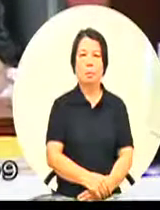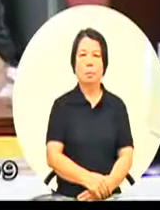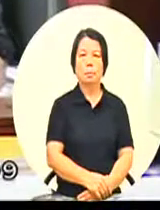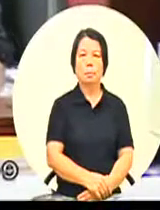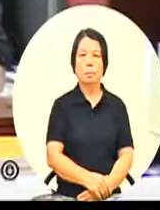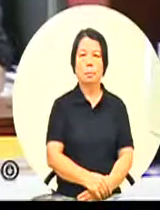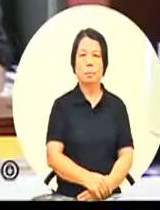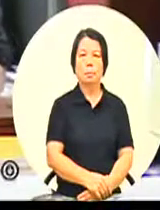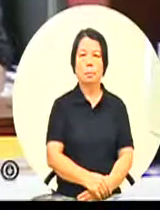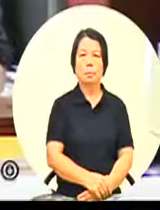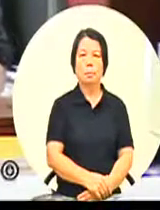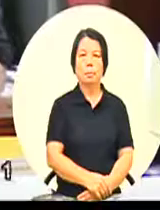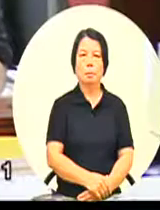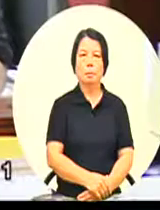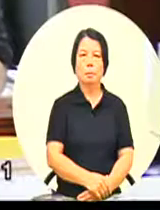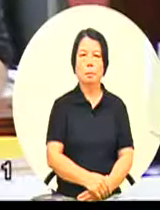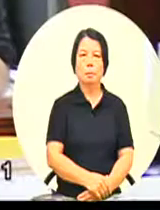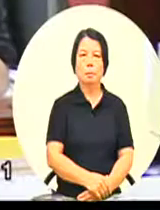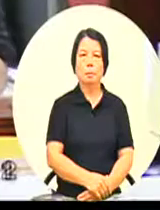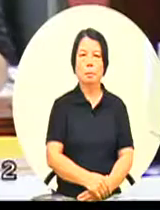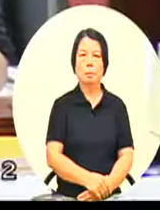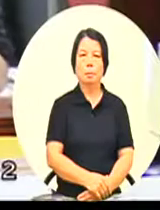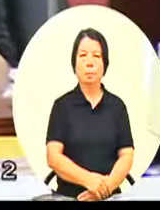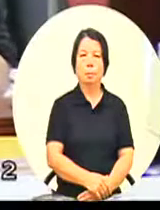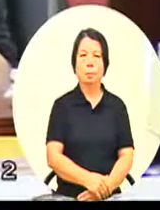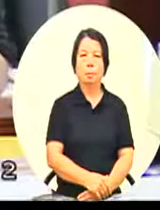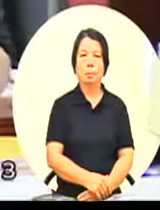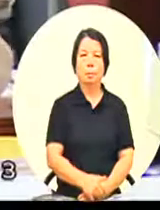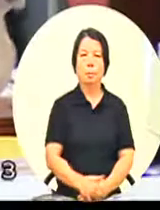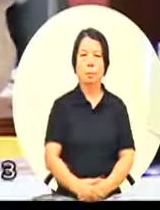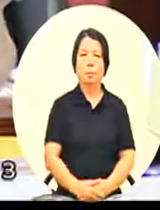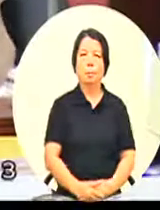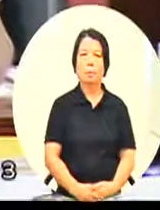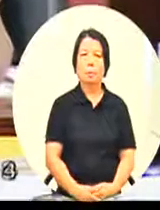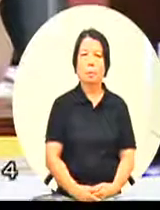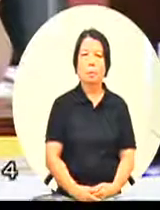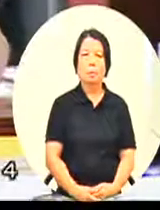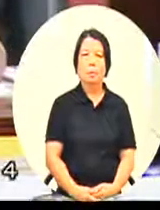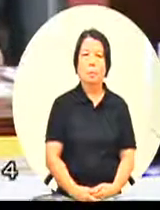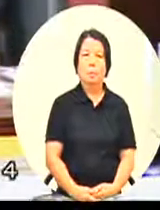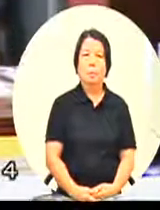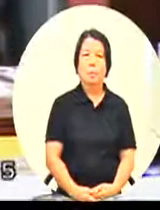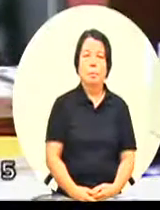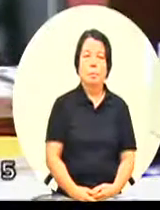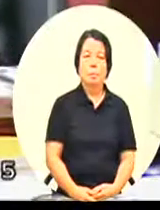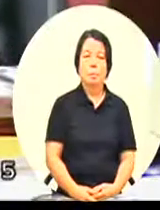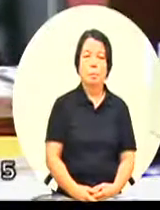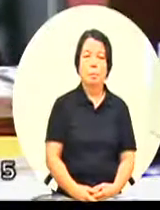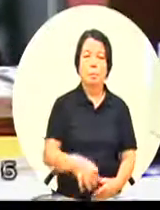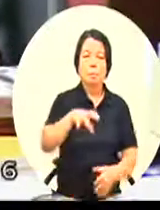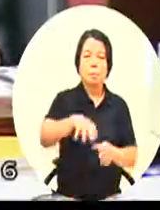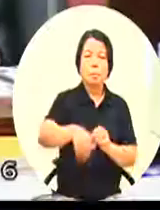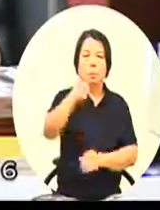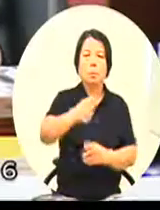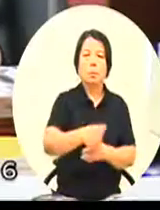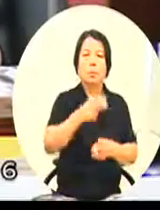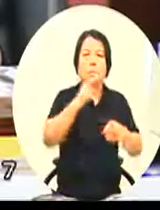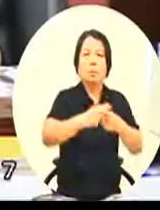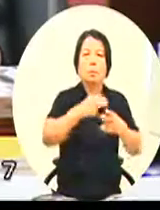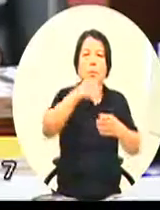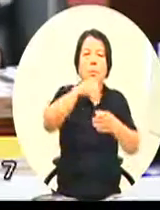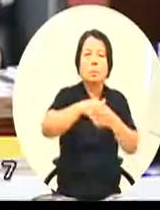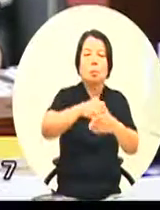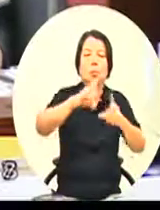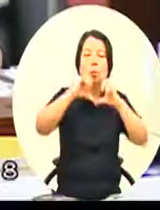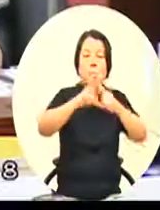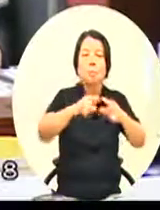再一分钟。 长信箱回复的是谁？刚刚你